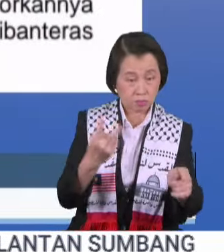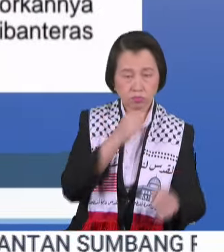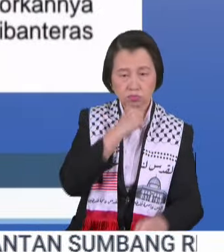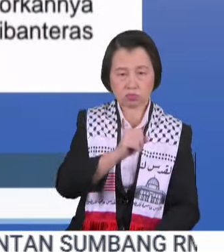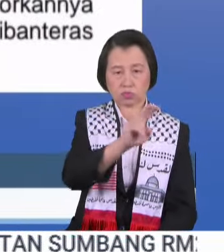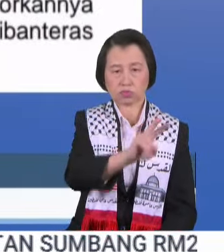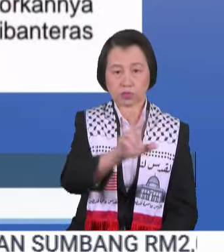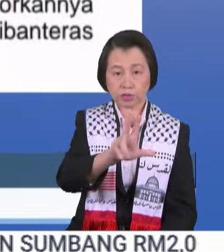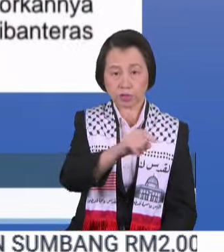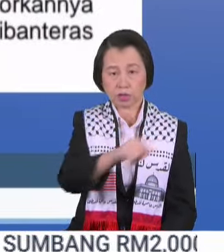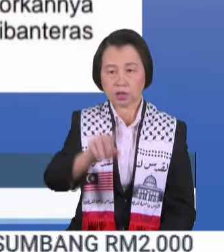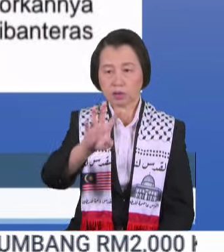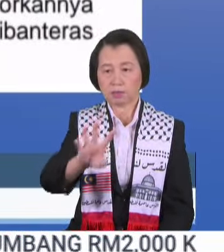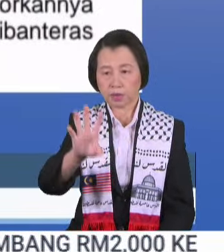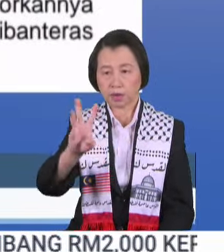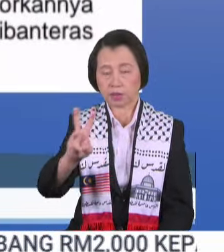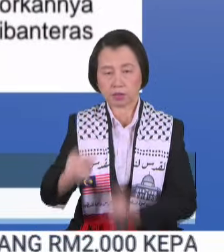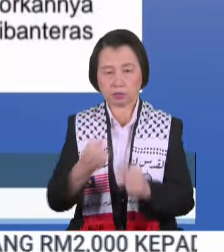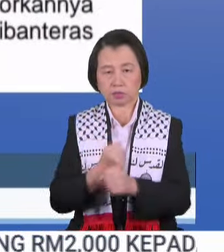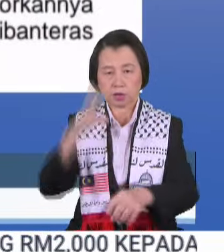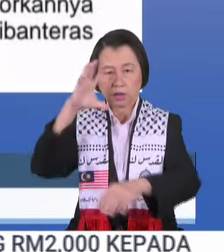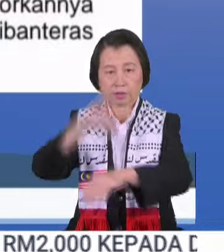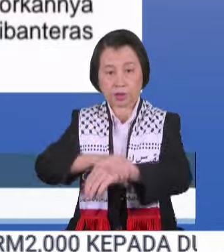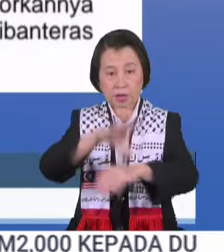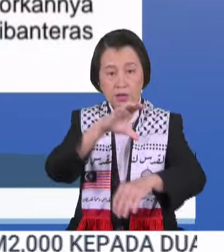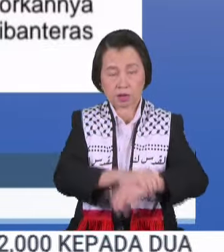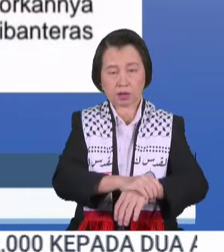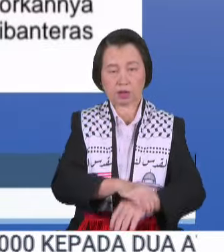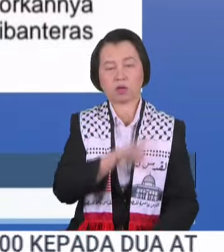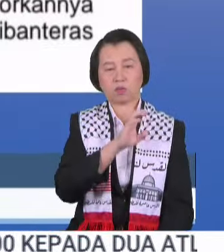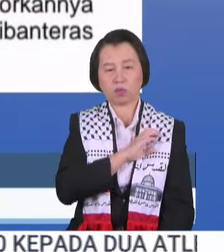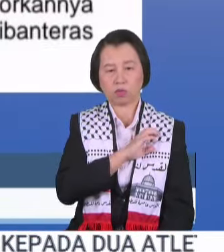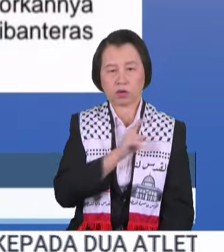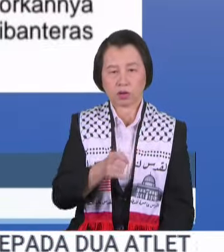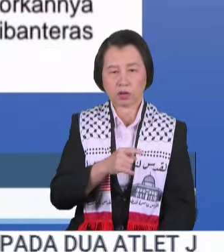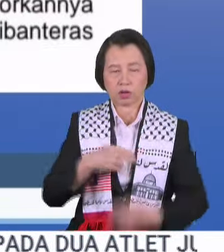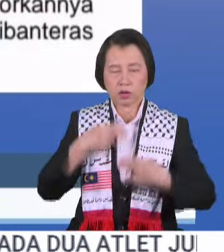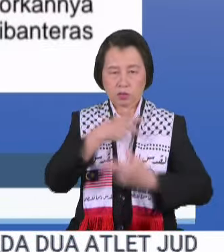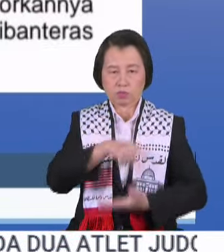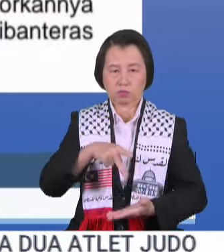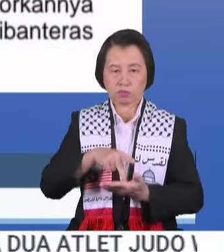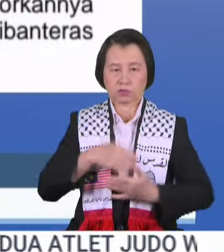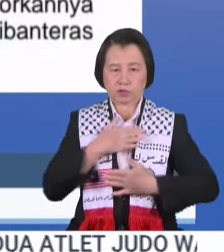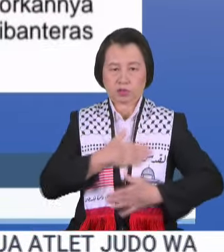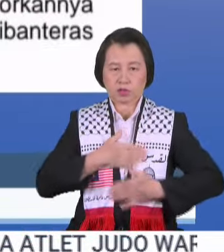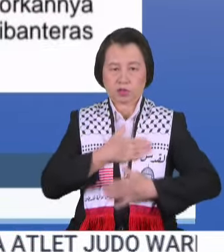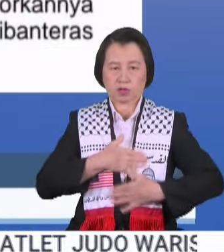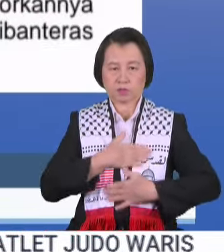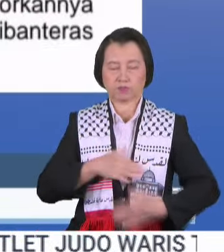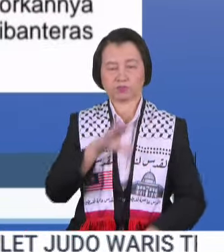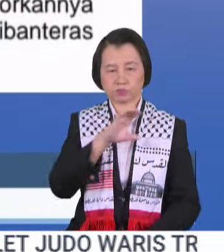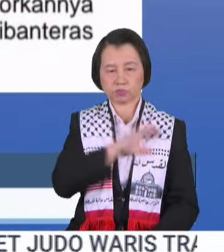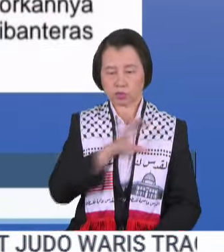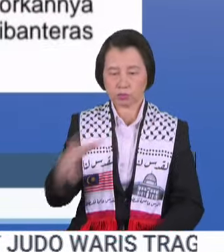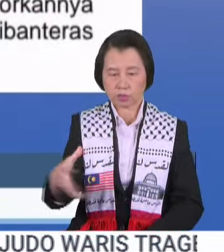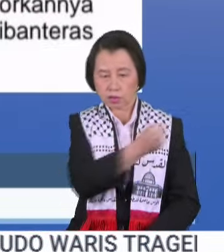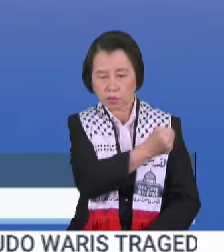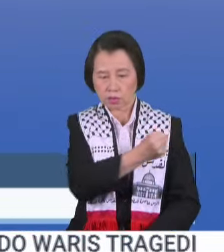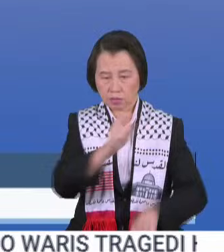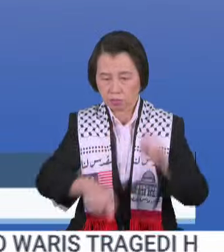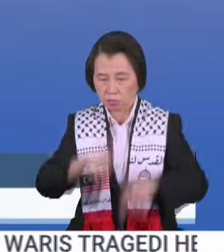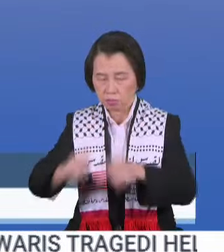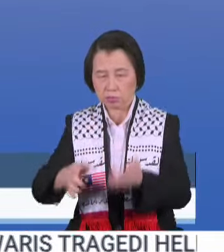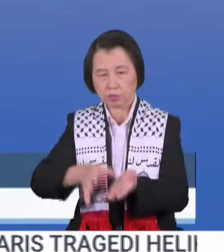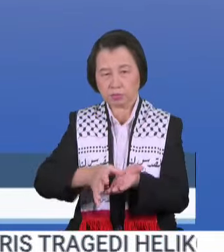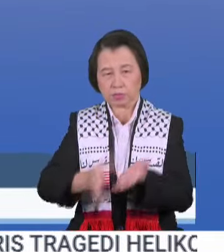berumur 23 dan 46 tahun ditangkap hasil serbuan polis di sebuah pusat hiburan di Bandaraya Miri. Polis sudah merampas dadah jenis